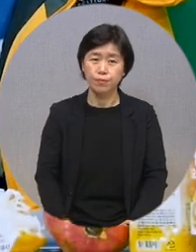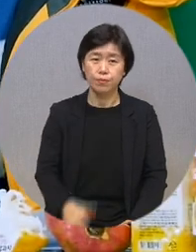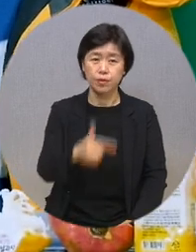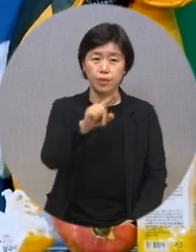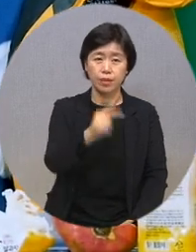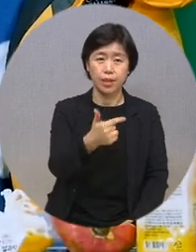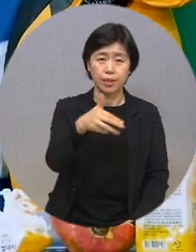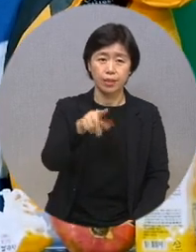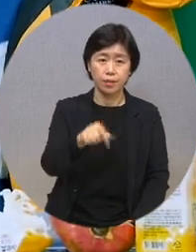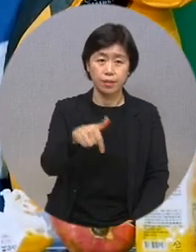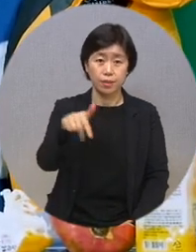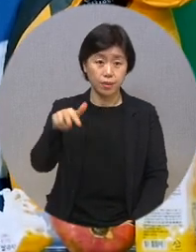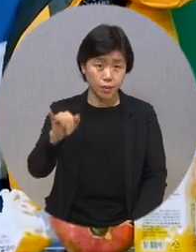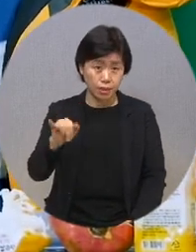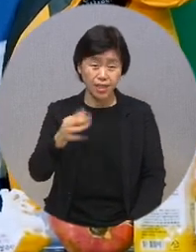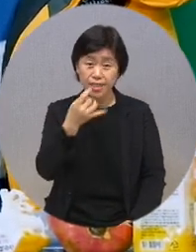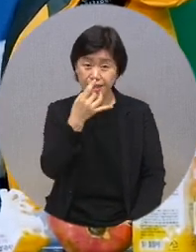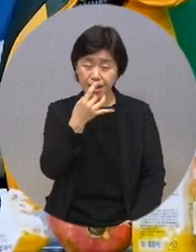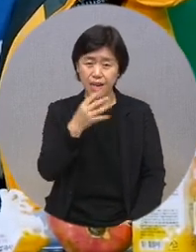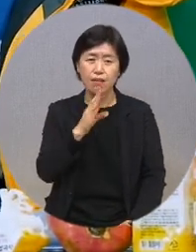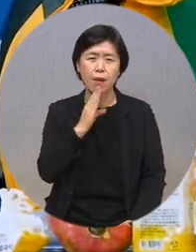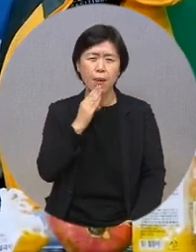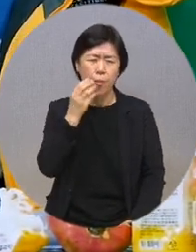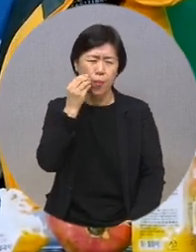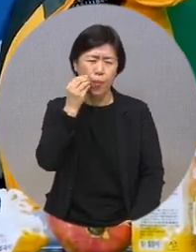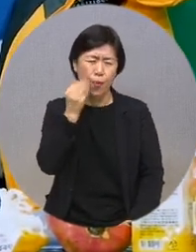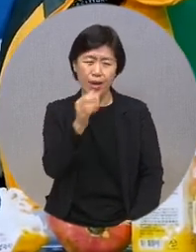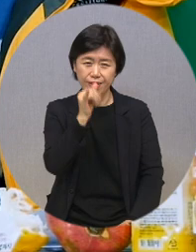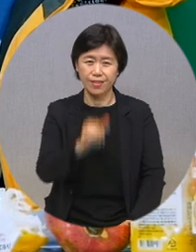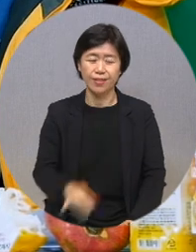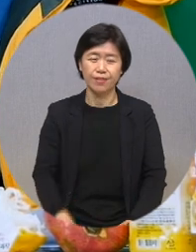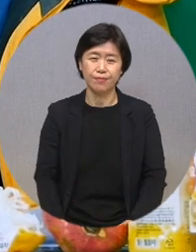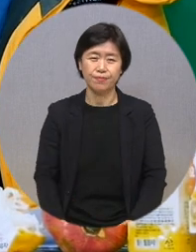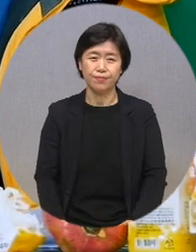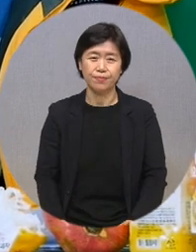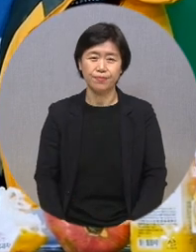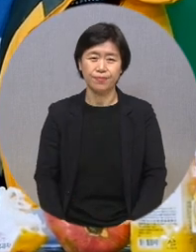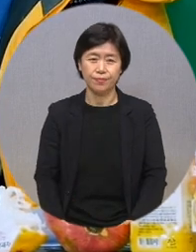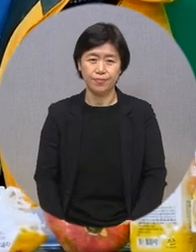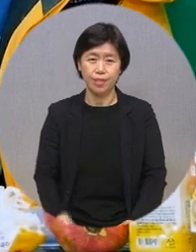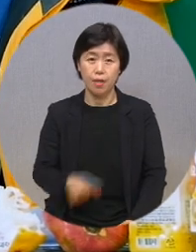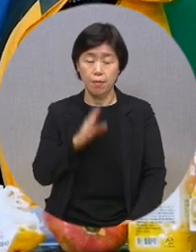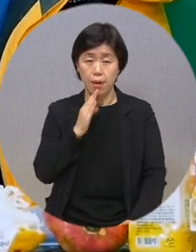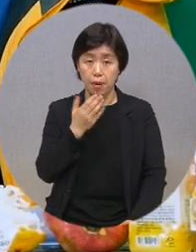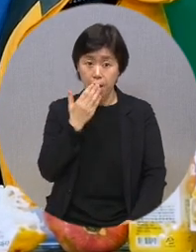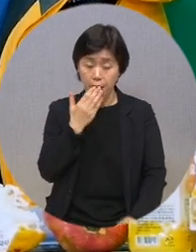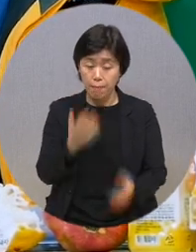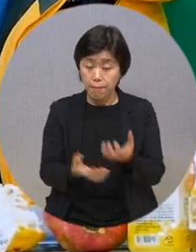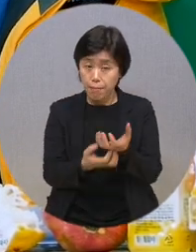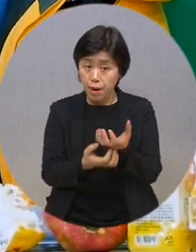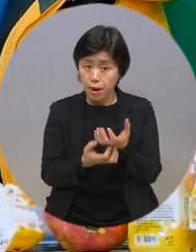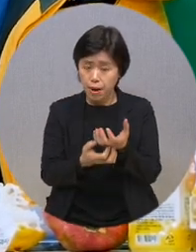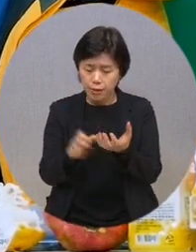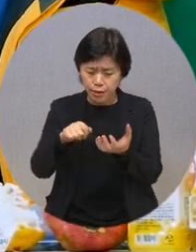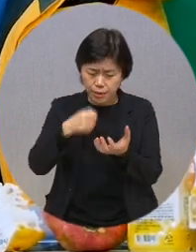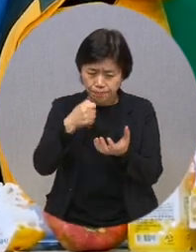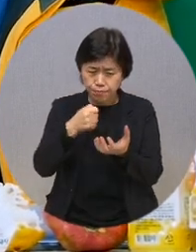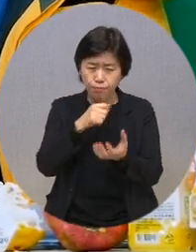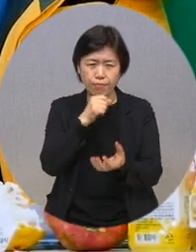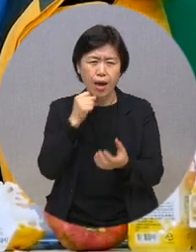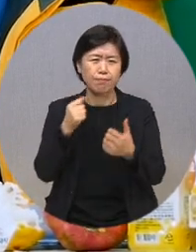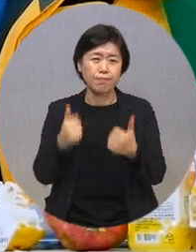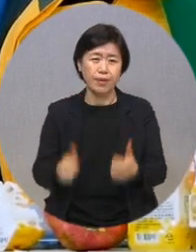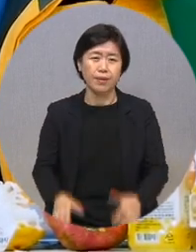쌀은 유달리 이 윤기가 또 차기가 있어가지고 또 밥맛이 좋고요. 네. 또 무엇보다도